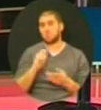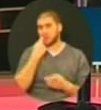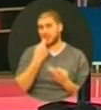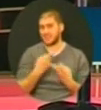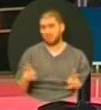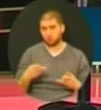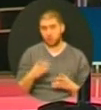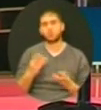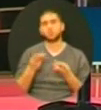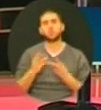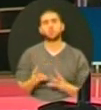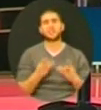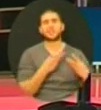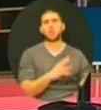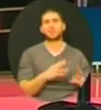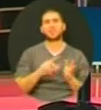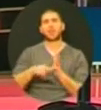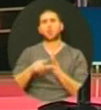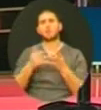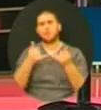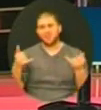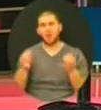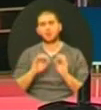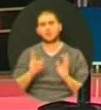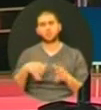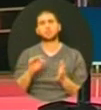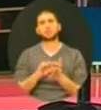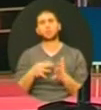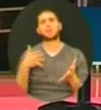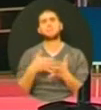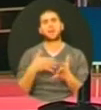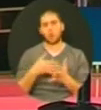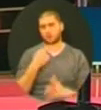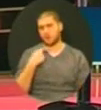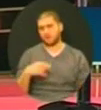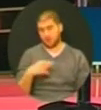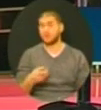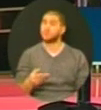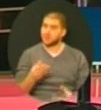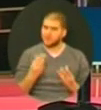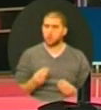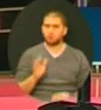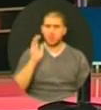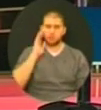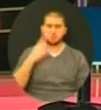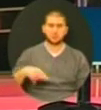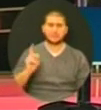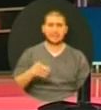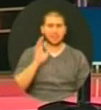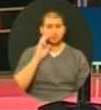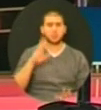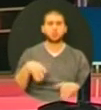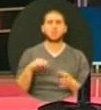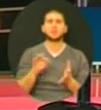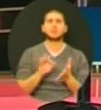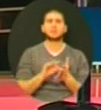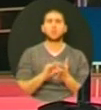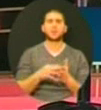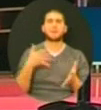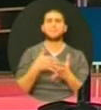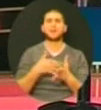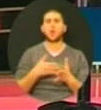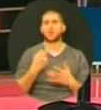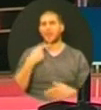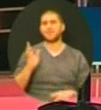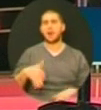השיטות הטכנולוגיות מפותחות. שם עדיין יש נקודת ביקורת חריפה, וטוב שישמע אותה מי שצריך לשמע אותה. יש נקודת ביקורת חריפה